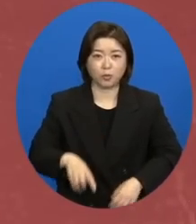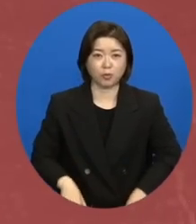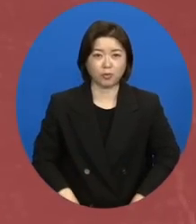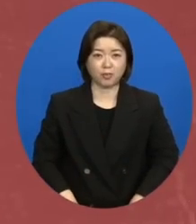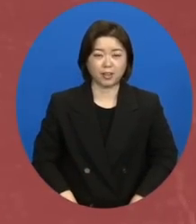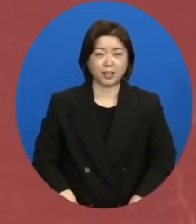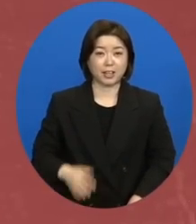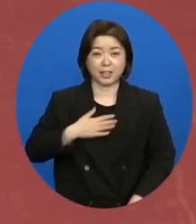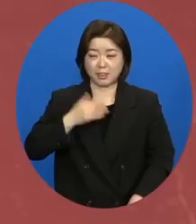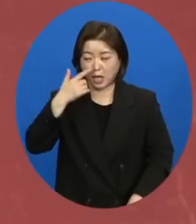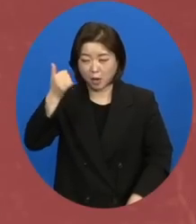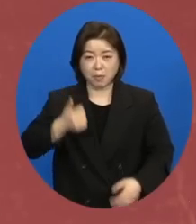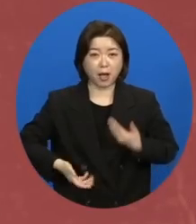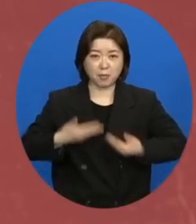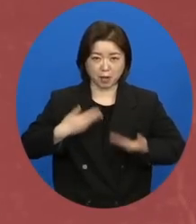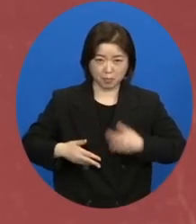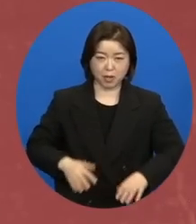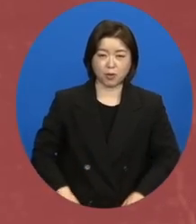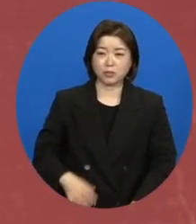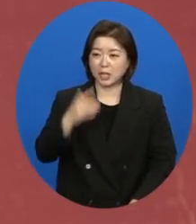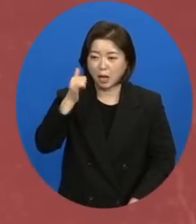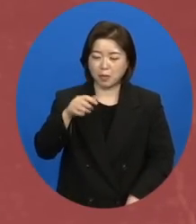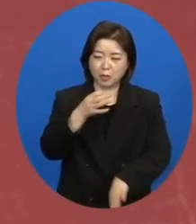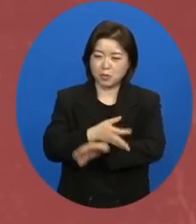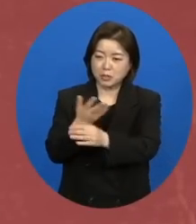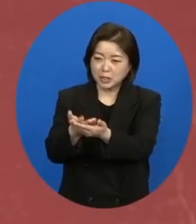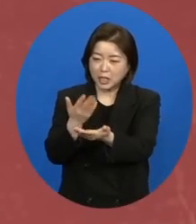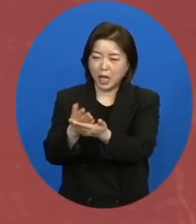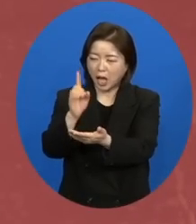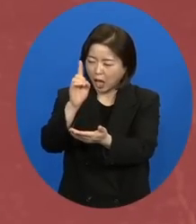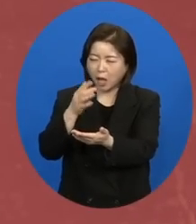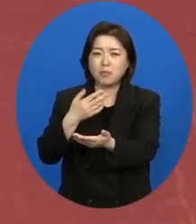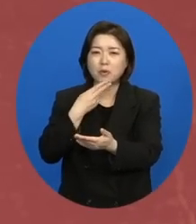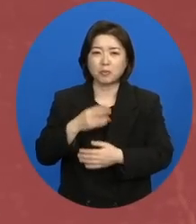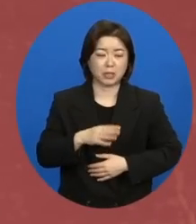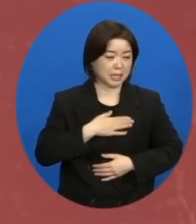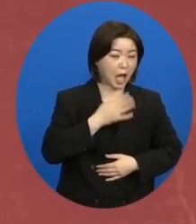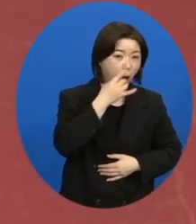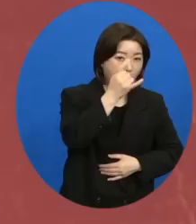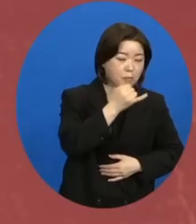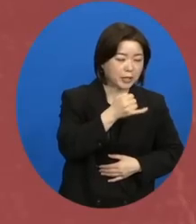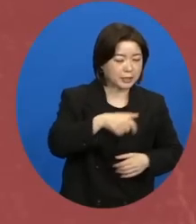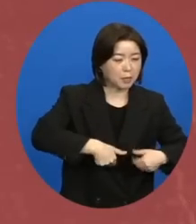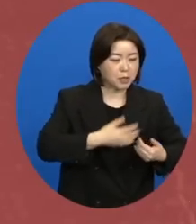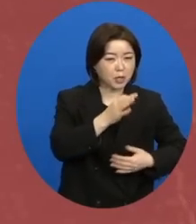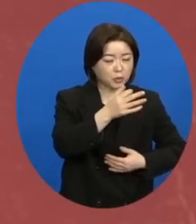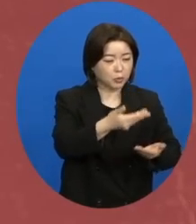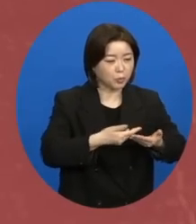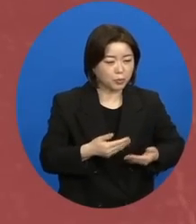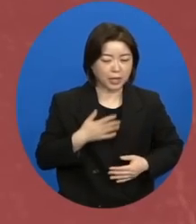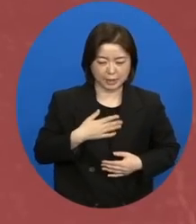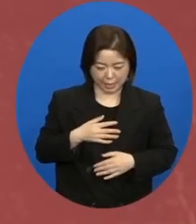우리 아버님이 바빠서 나는 아버지한테 뭘 사달라고 말한 적은 없어요. 우리 어머님한테 용돈을 받아서 내가 사봤지.